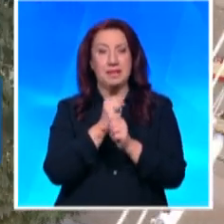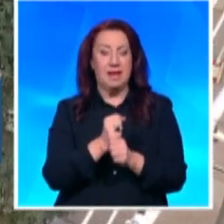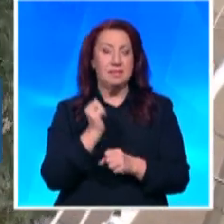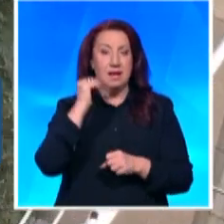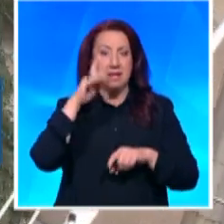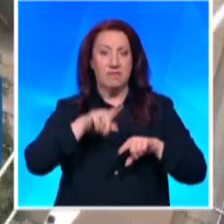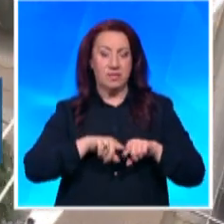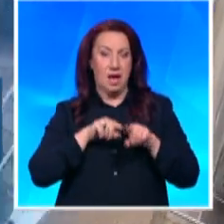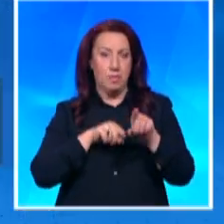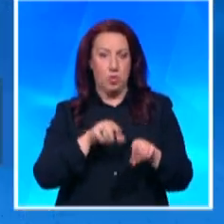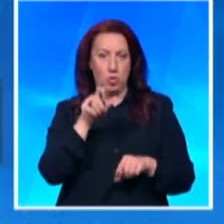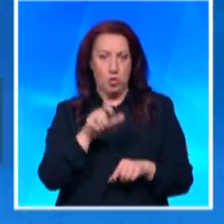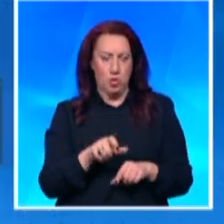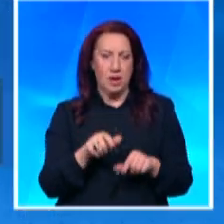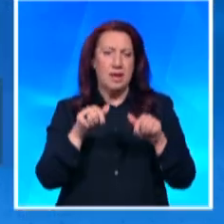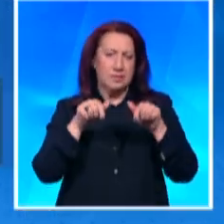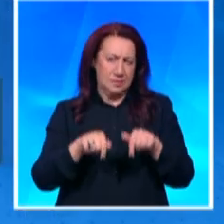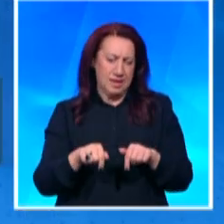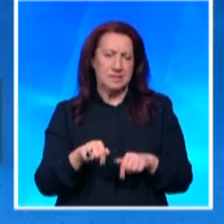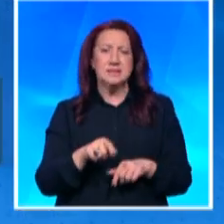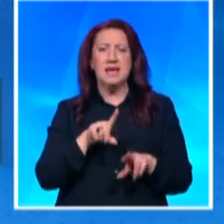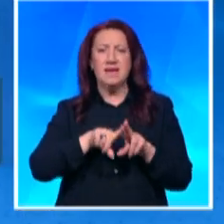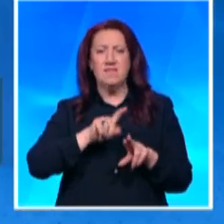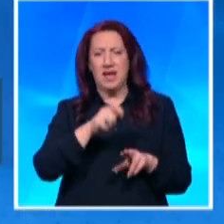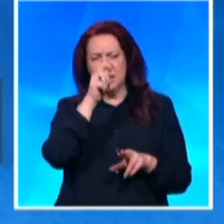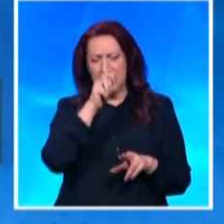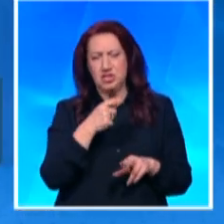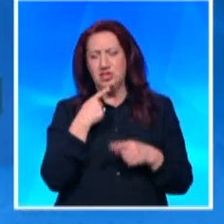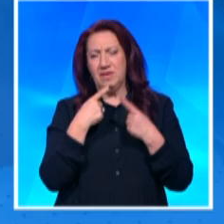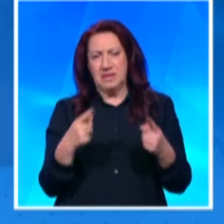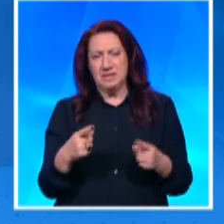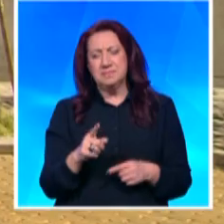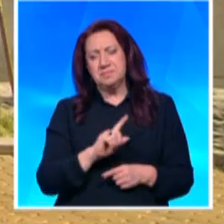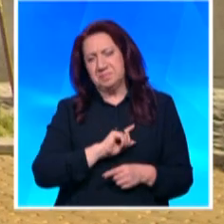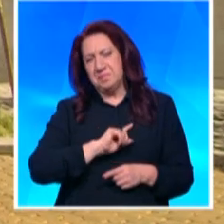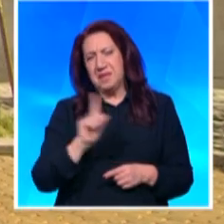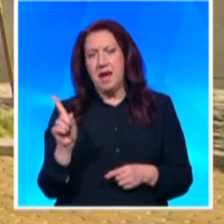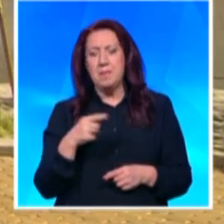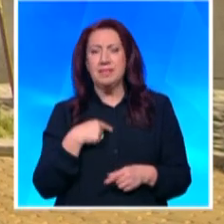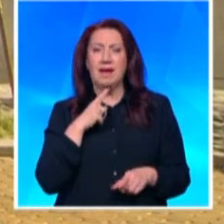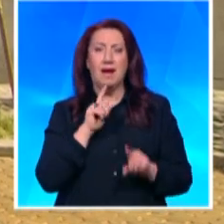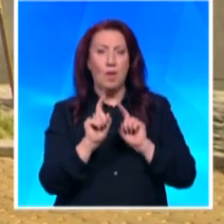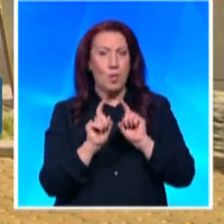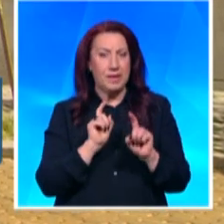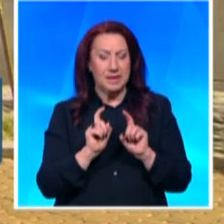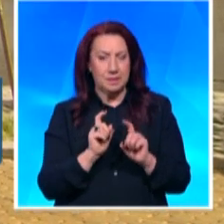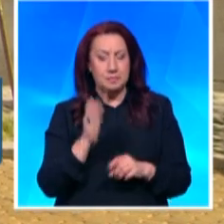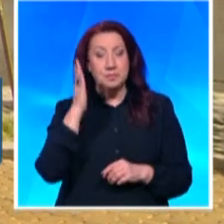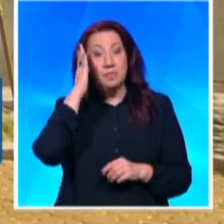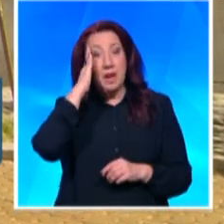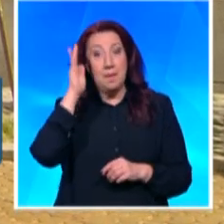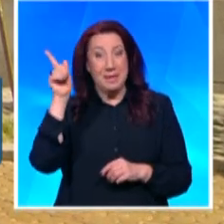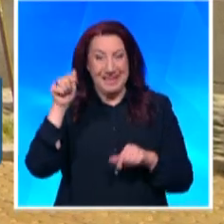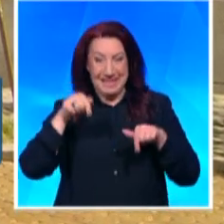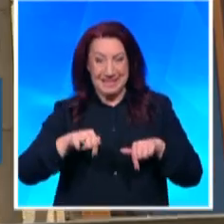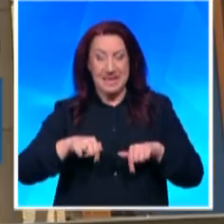BTV обвинител номер едно беше лаконичен. Няма да коментирам. Министърът на правосъдието Крум Зарков пък каза за